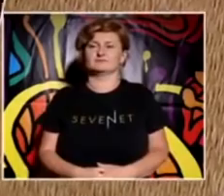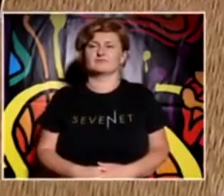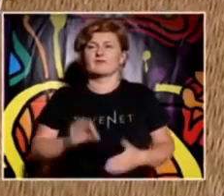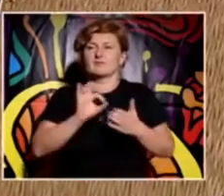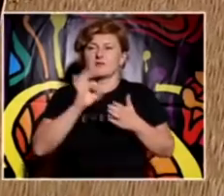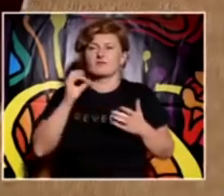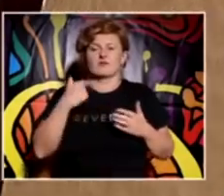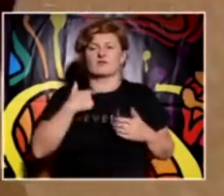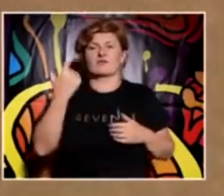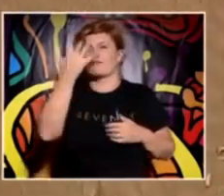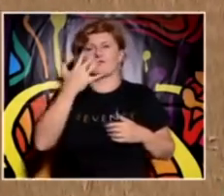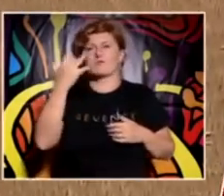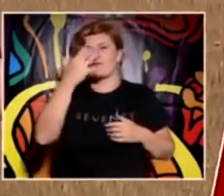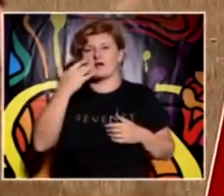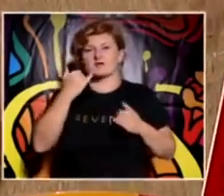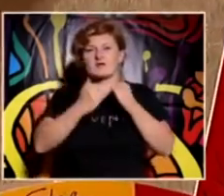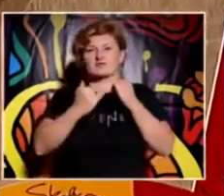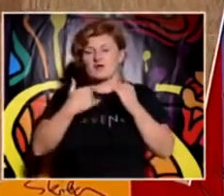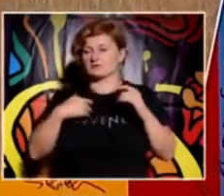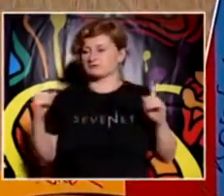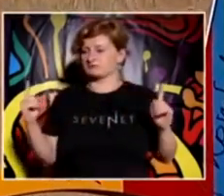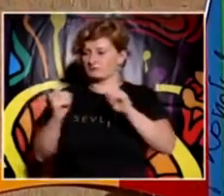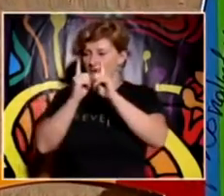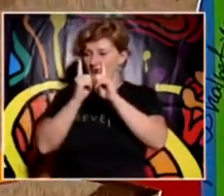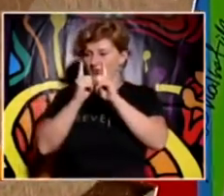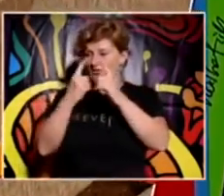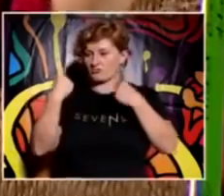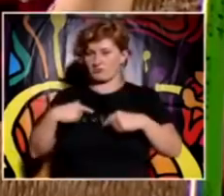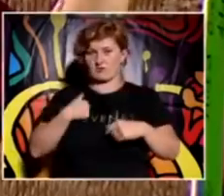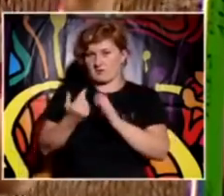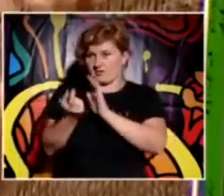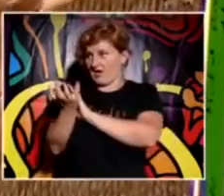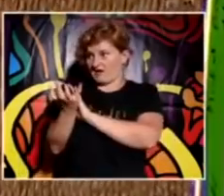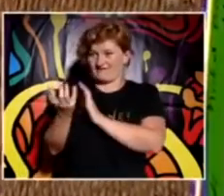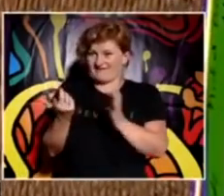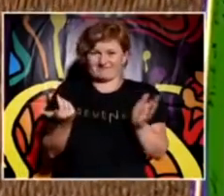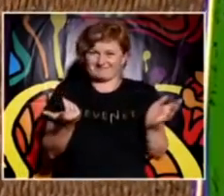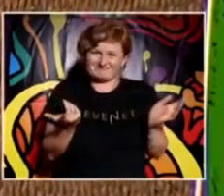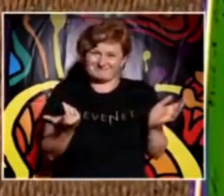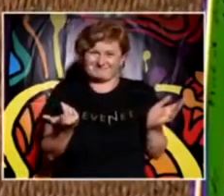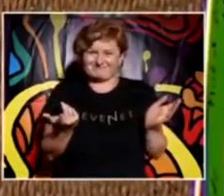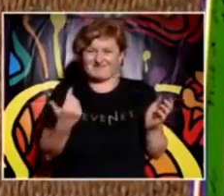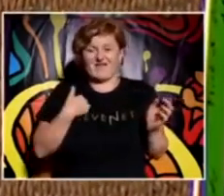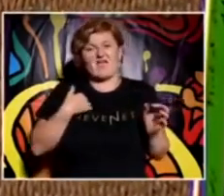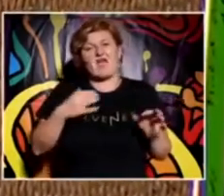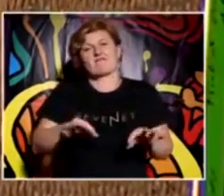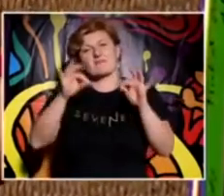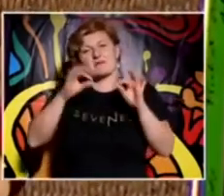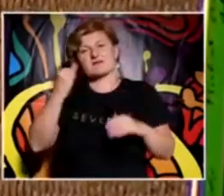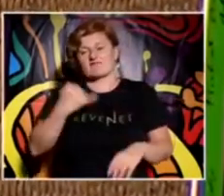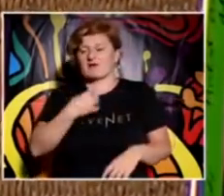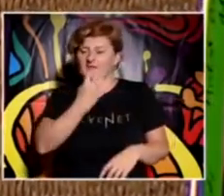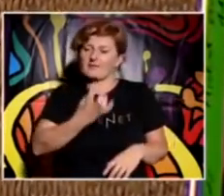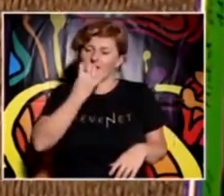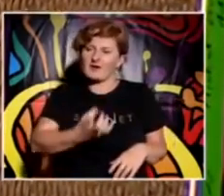wyobrażam sobie, że jeśli właśnie spotykam niesamowitą osobę i co teraz tutaj nagrywam? Absolutnie nie, więc to co ja wybieram, to ja zawsze gadam,